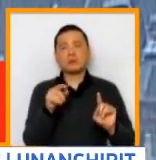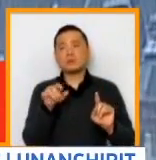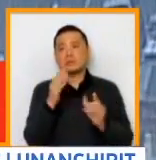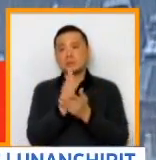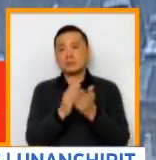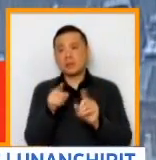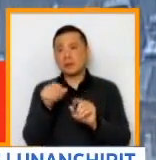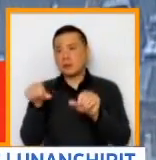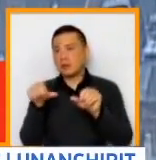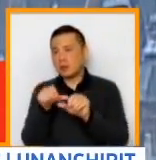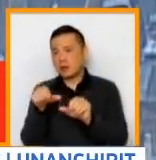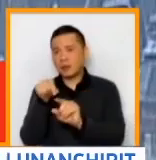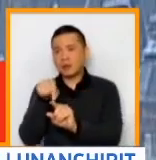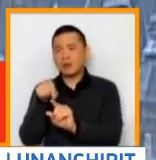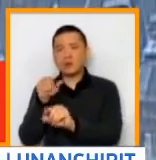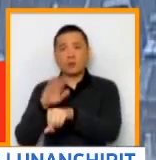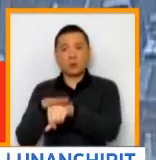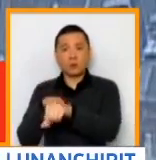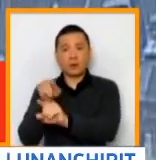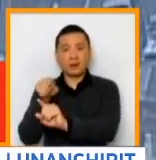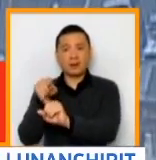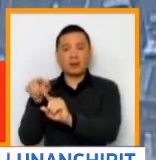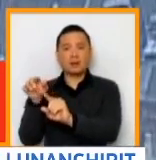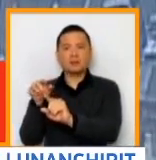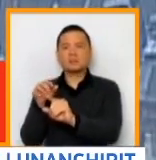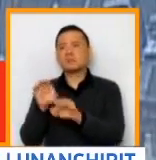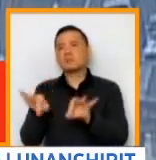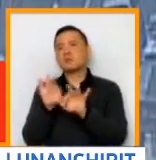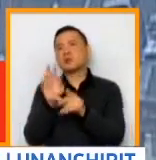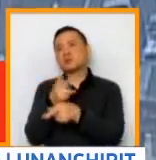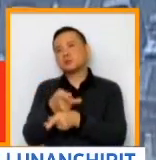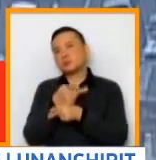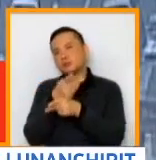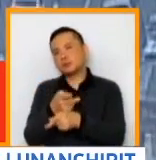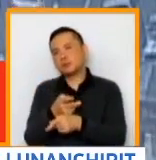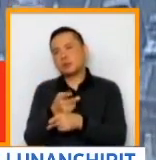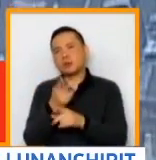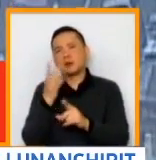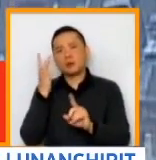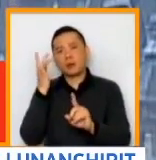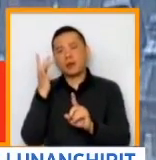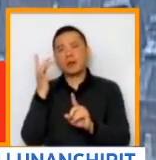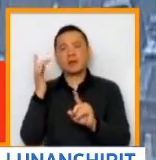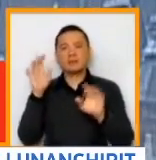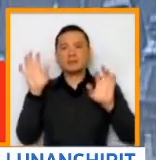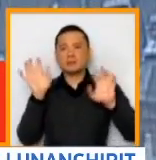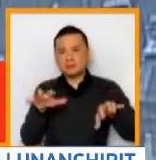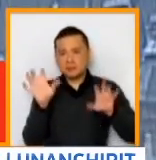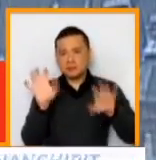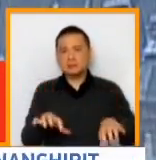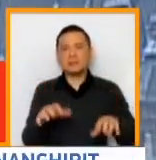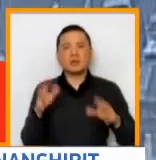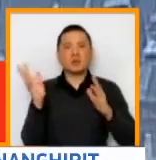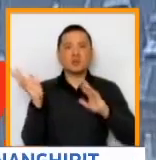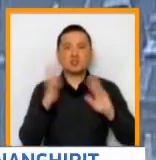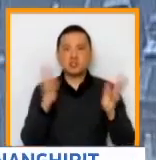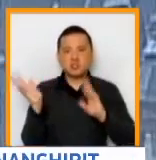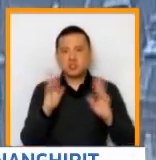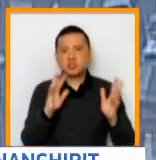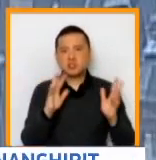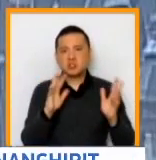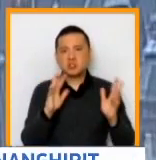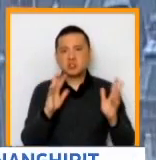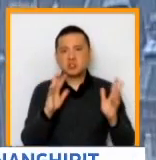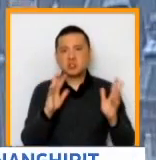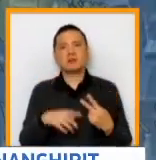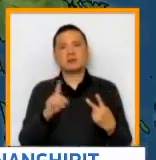Metro Manila, dapat po alerta yung mga kababayan natin sa mga malalakas na pag-ulan at malalakas na hangin, no? At yung mga peligro na kakakibat